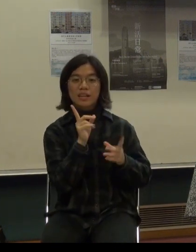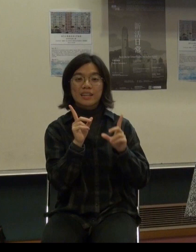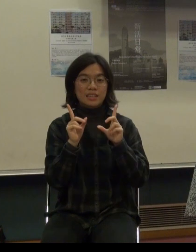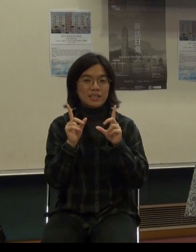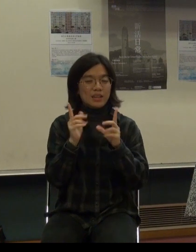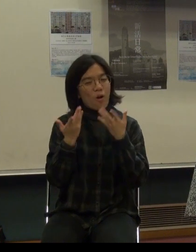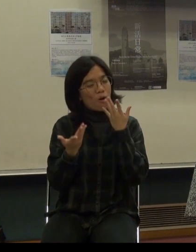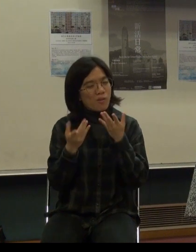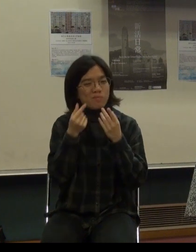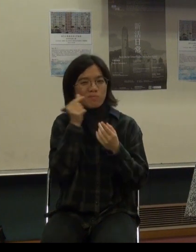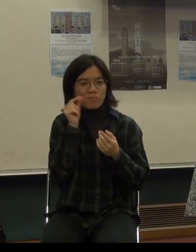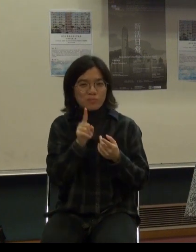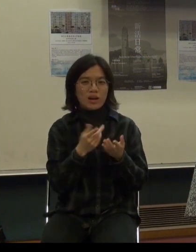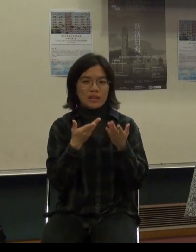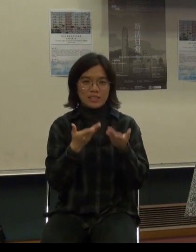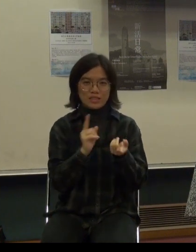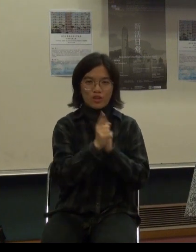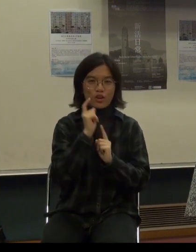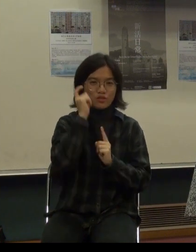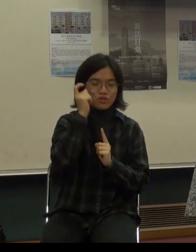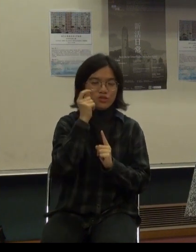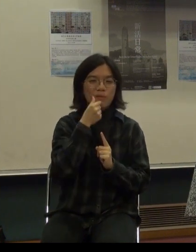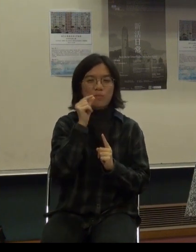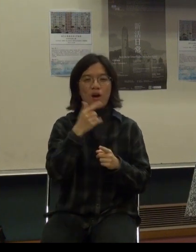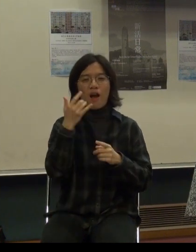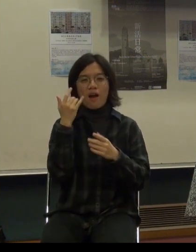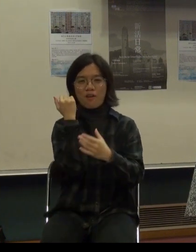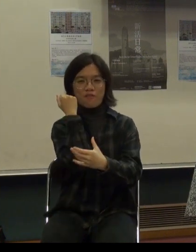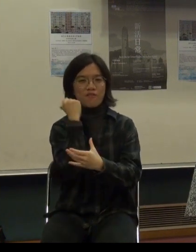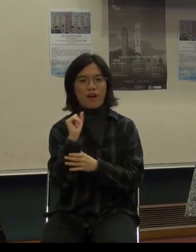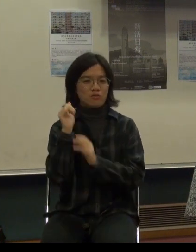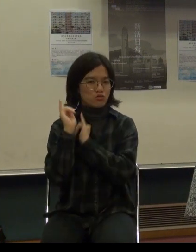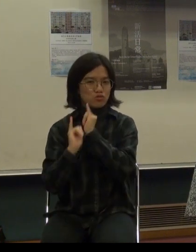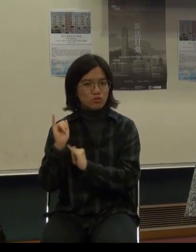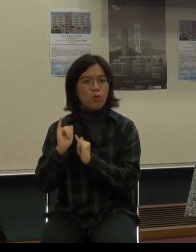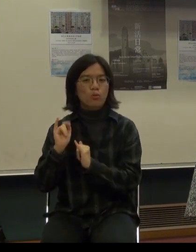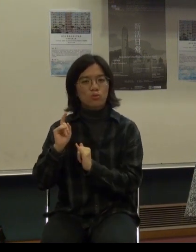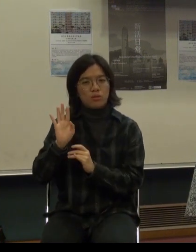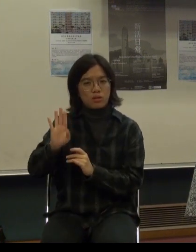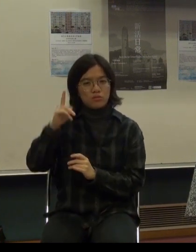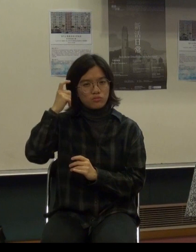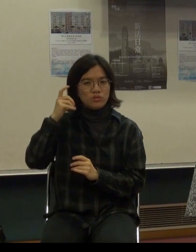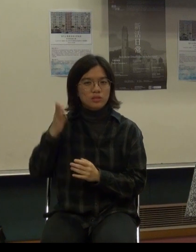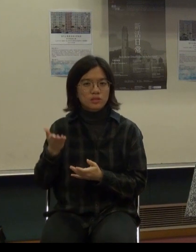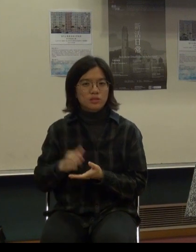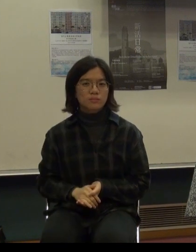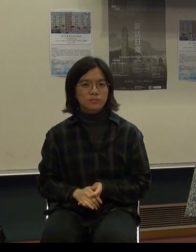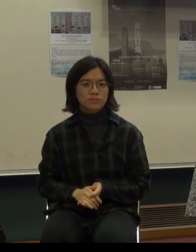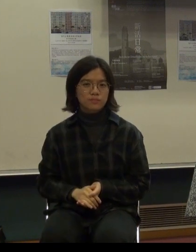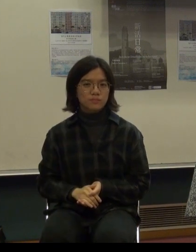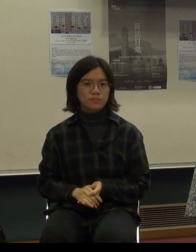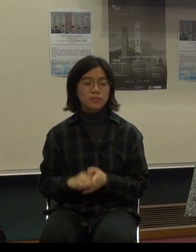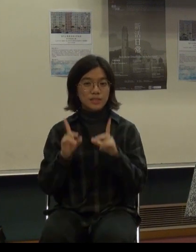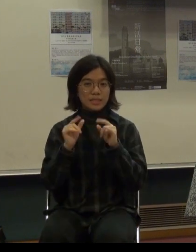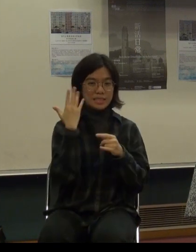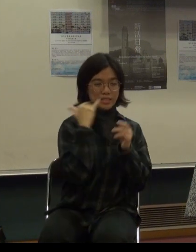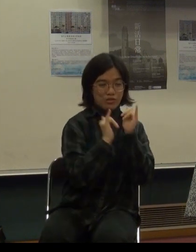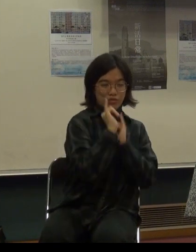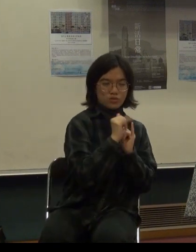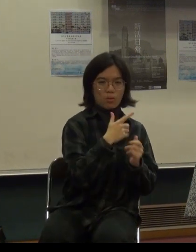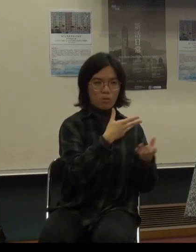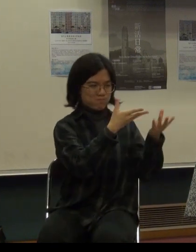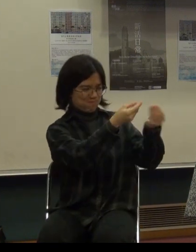個反當時其實是一個反傳統 的主義嚟嘅嚇，即係我哋唔再繼承個傳